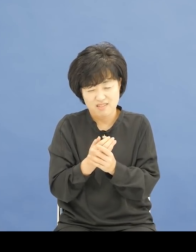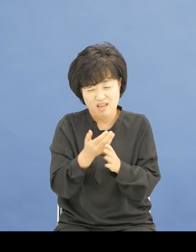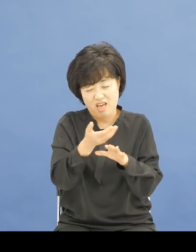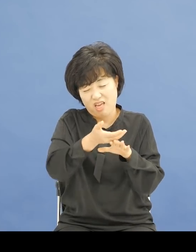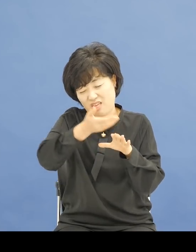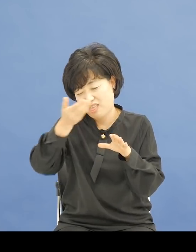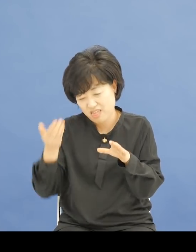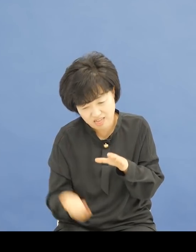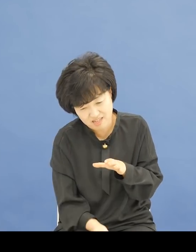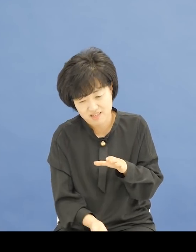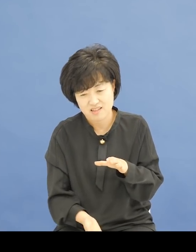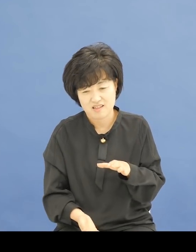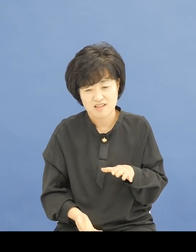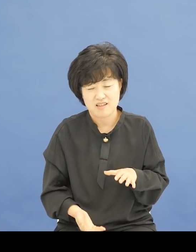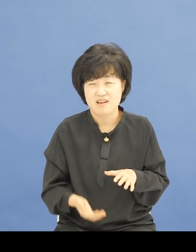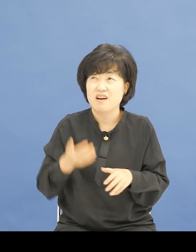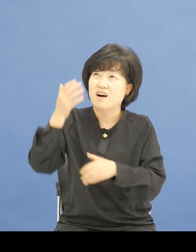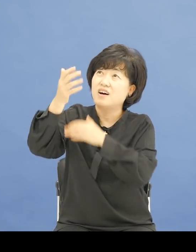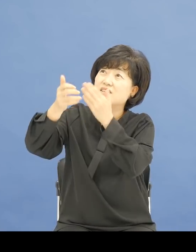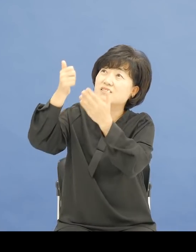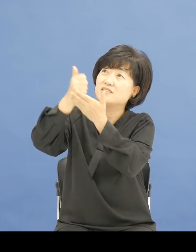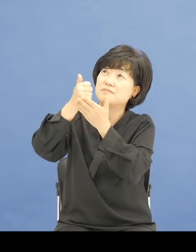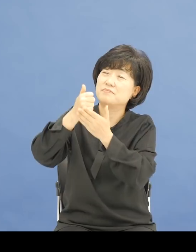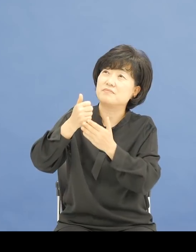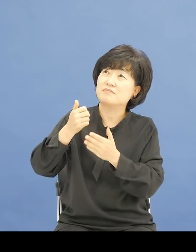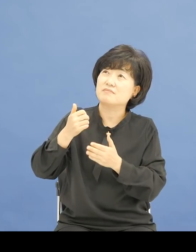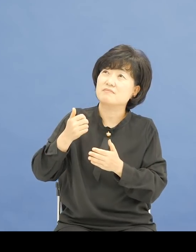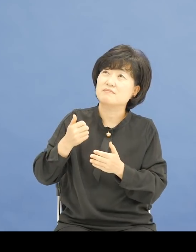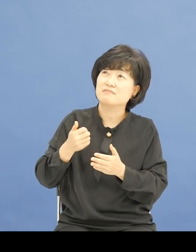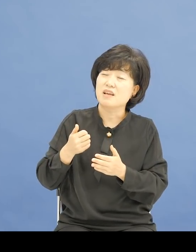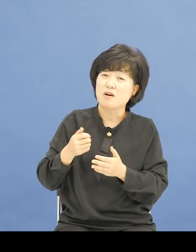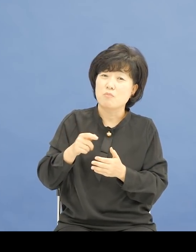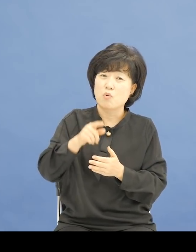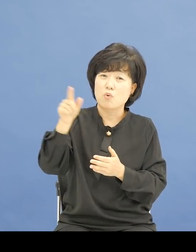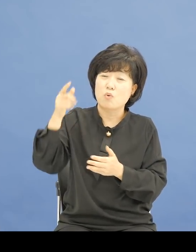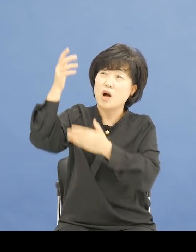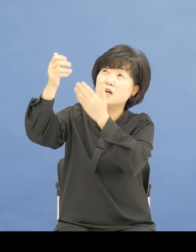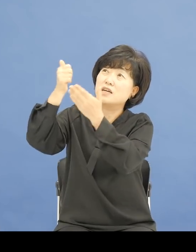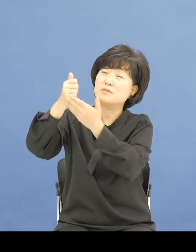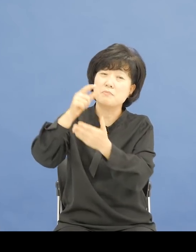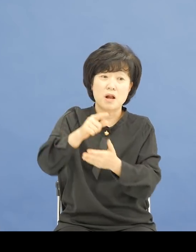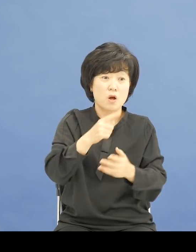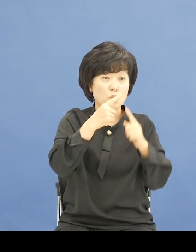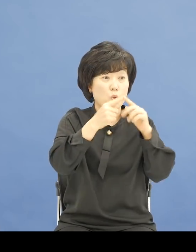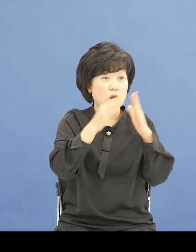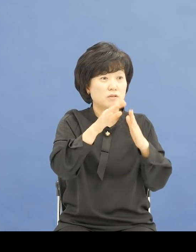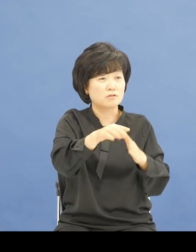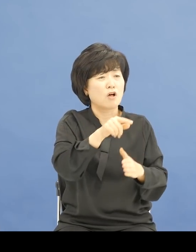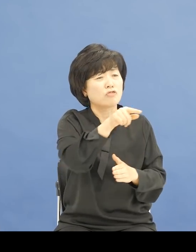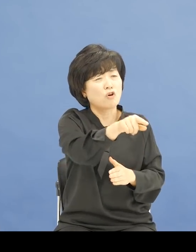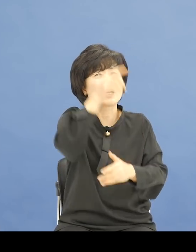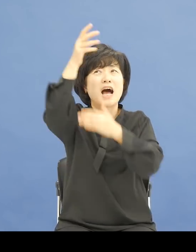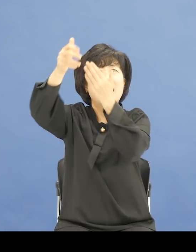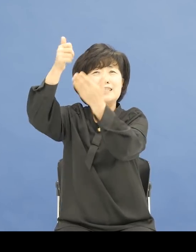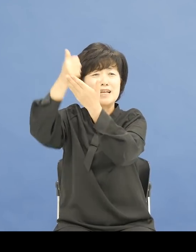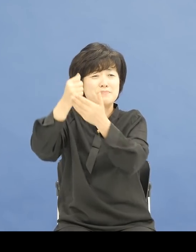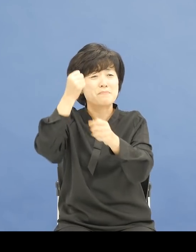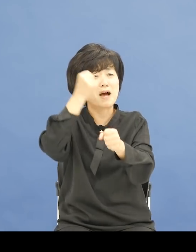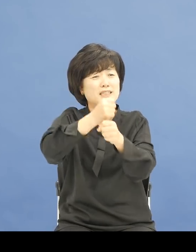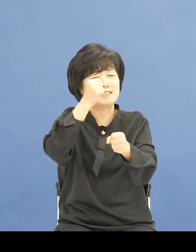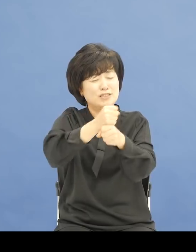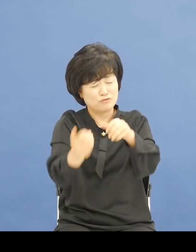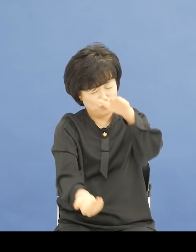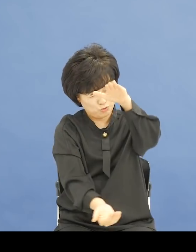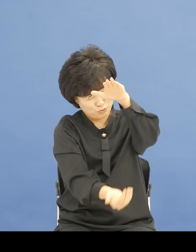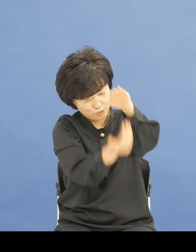들었습니다. 아, 하나님, 교회에서는 너는 하나님 손이 지은 최고의 작품이다 이렇게 축복하는데 네. 저는 아무리 생각해도